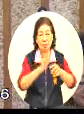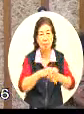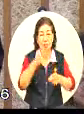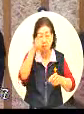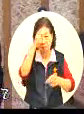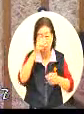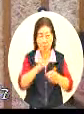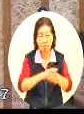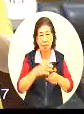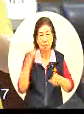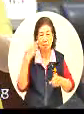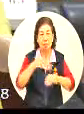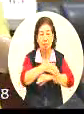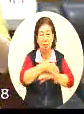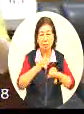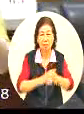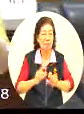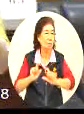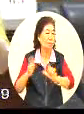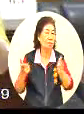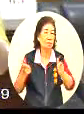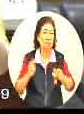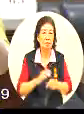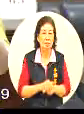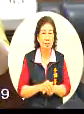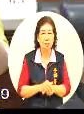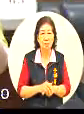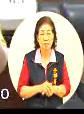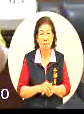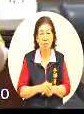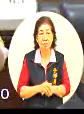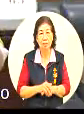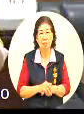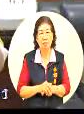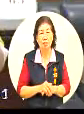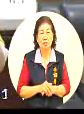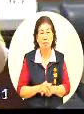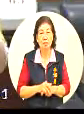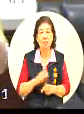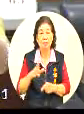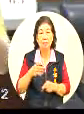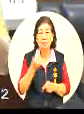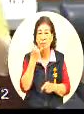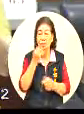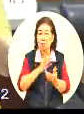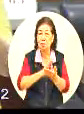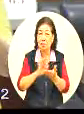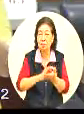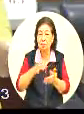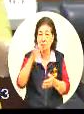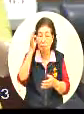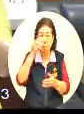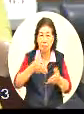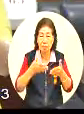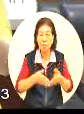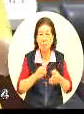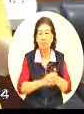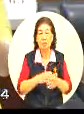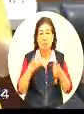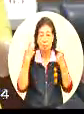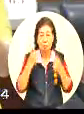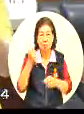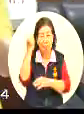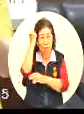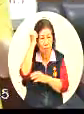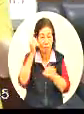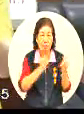谢谢。 虽然不一样，可是它都是运用重视我们的原住户了所以，问